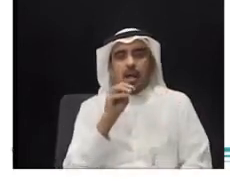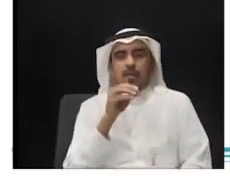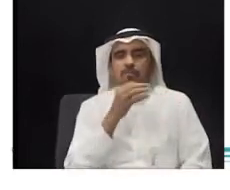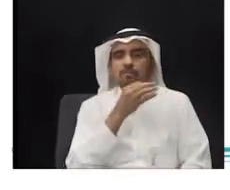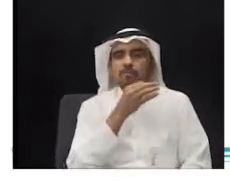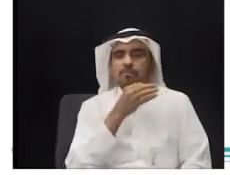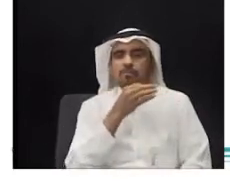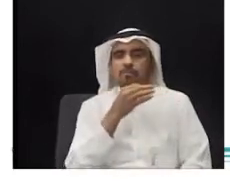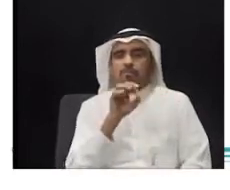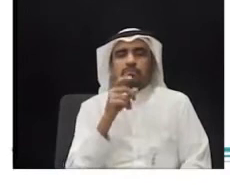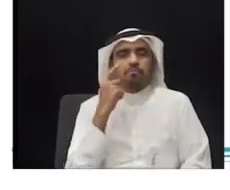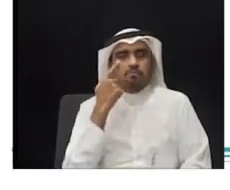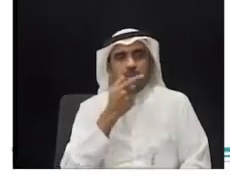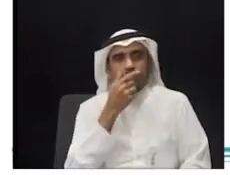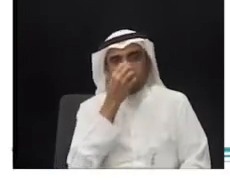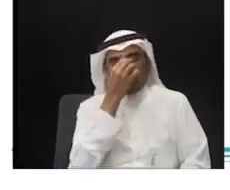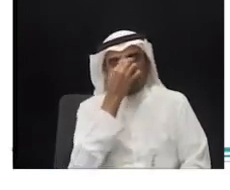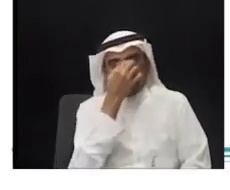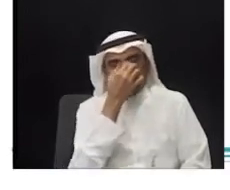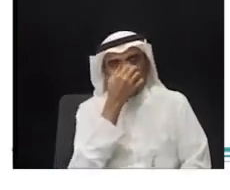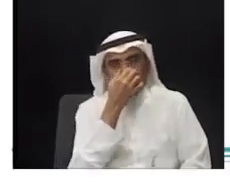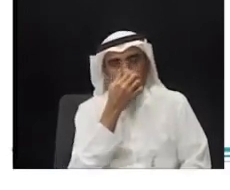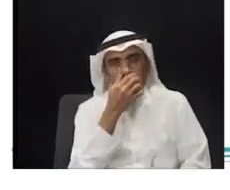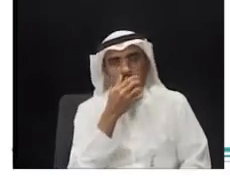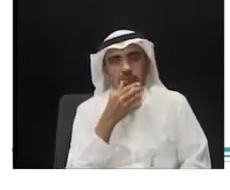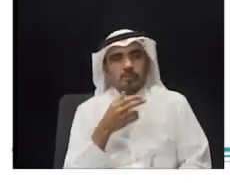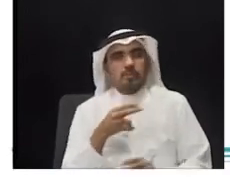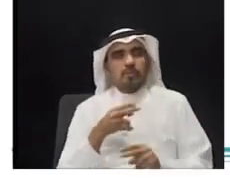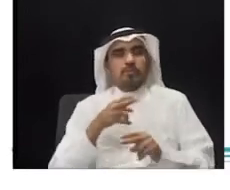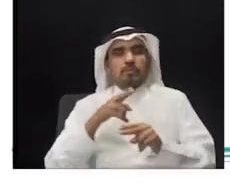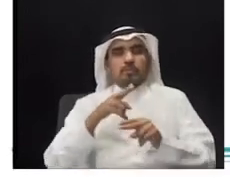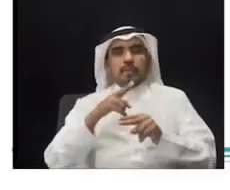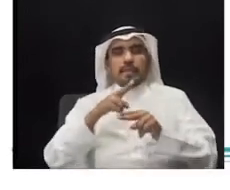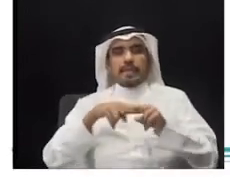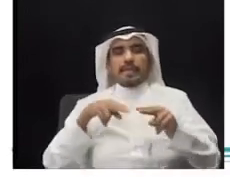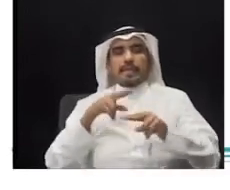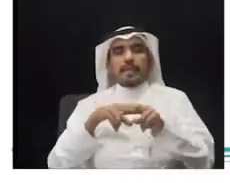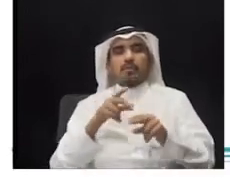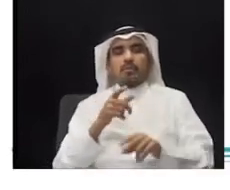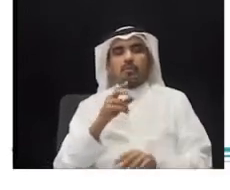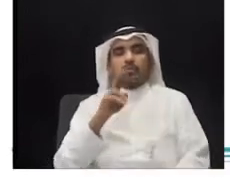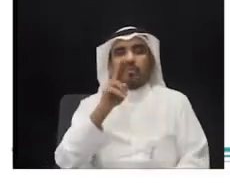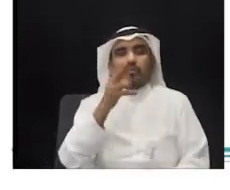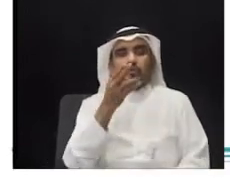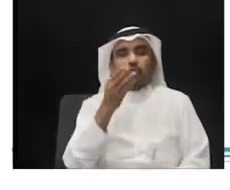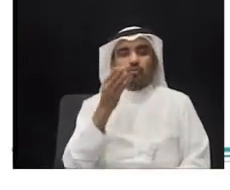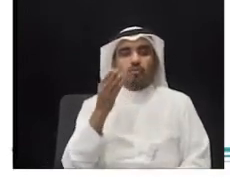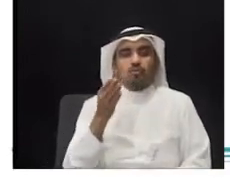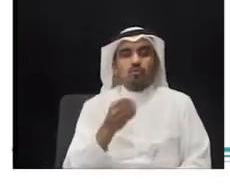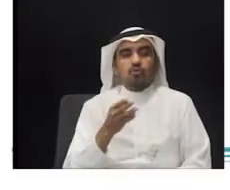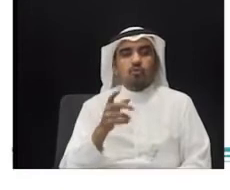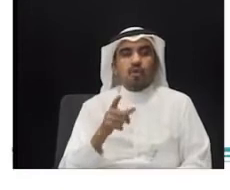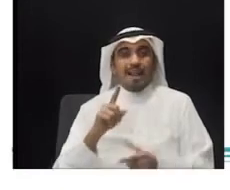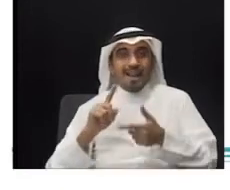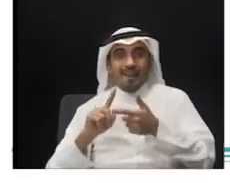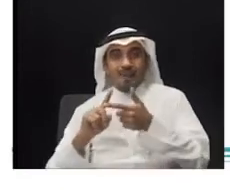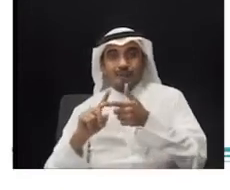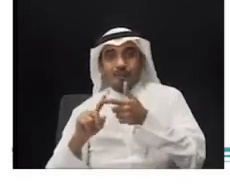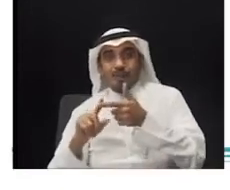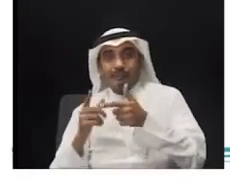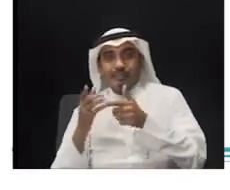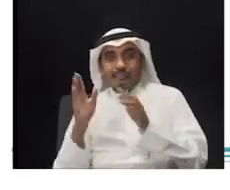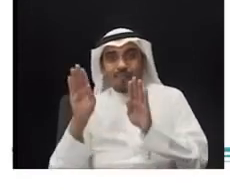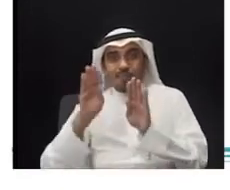الضمير ها، الضمائر جميعها معرفة. يعرب المضاف حسب موقعه في الجملة مرفوعا أو منصوبا أو